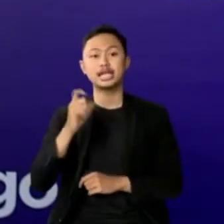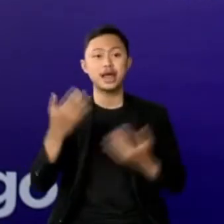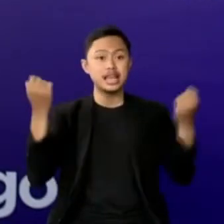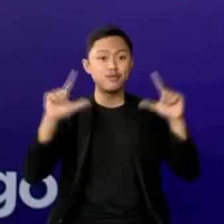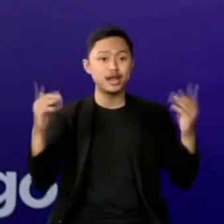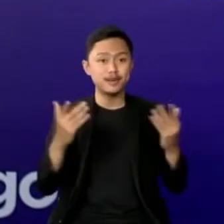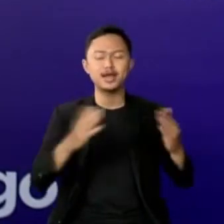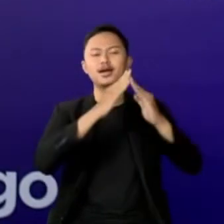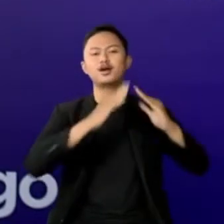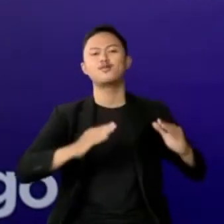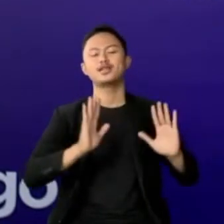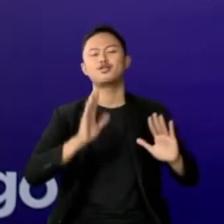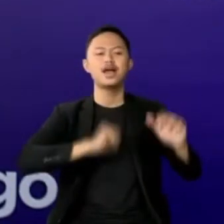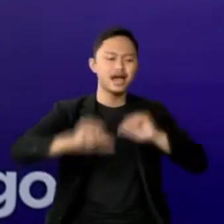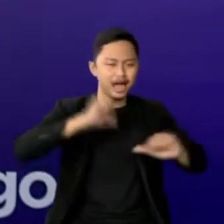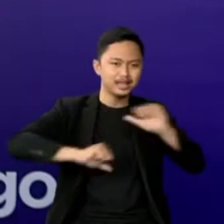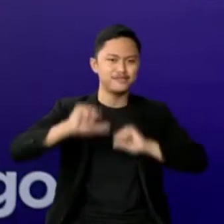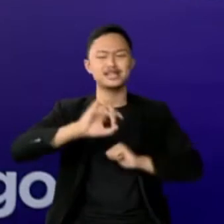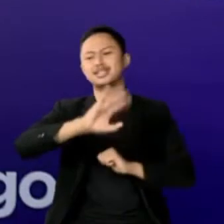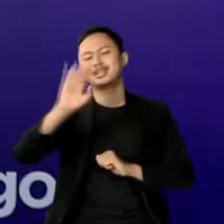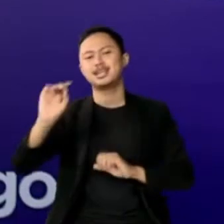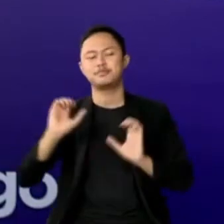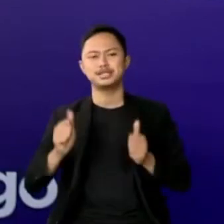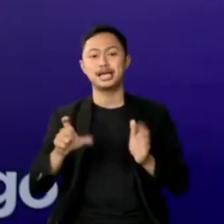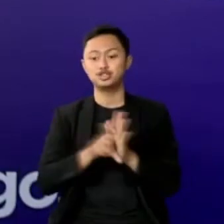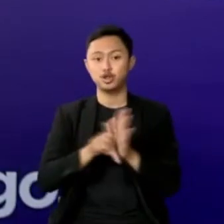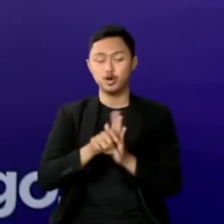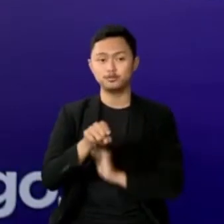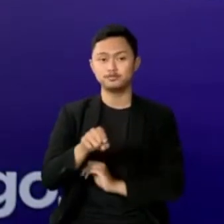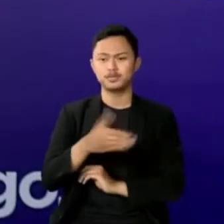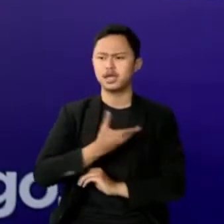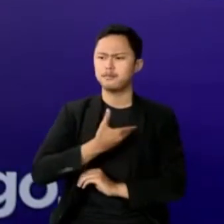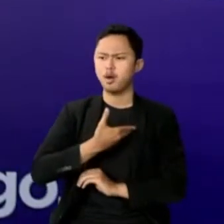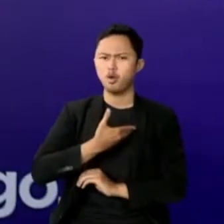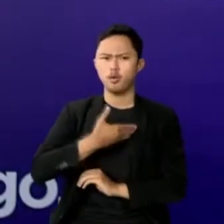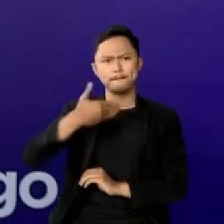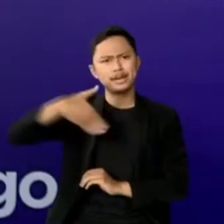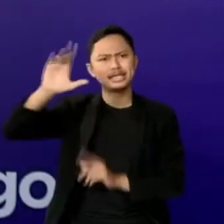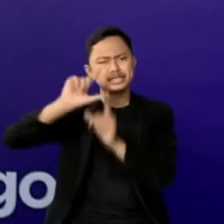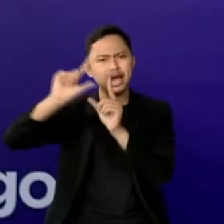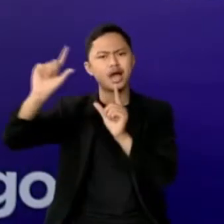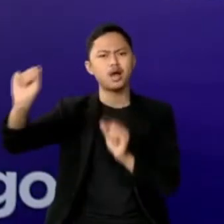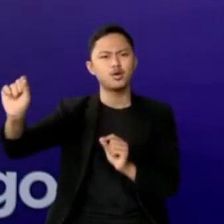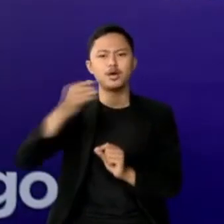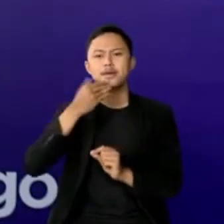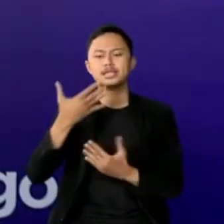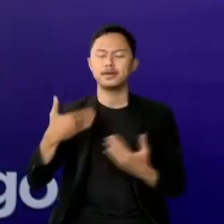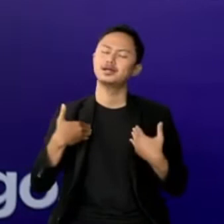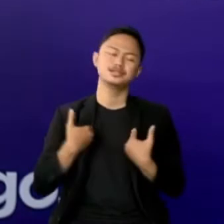liburan bisa di rumah bisa membuat aktivitas-aktivitas lain kalau kita pergi jarak jauh biasanya kan kita